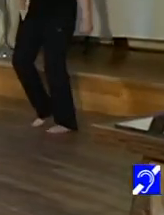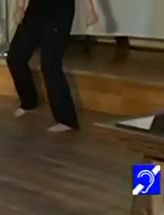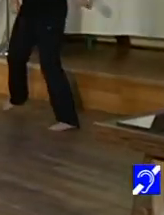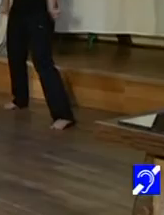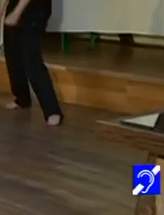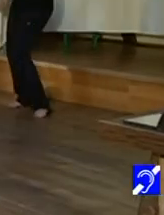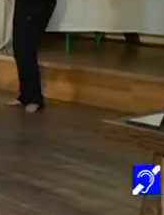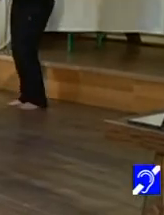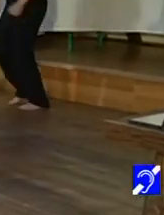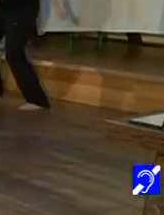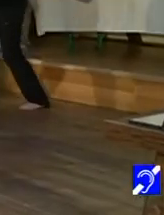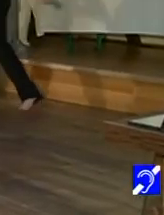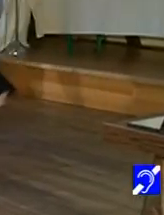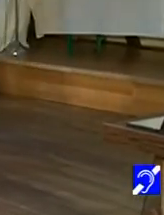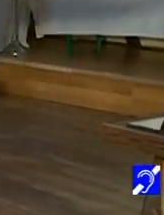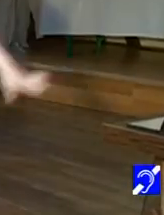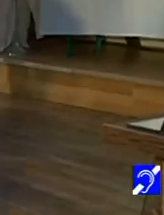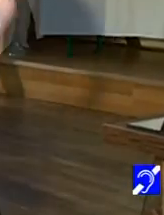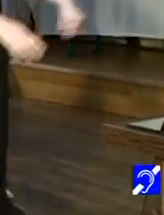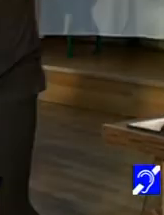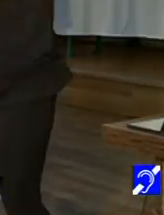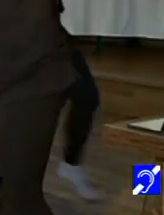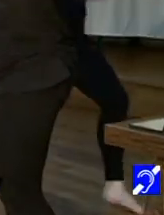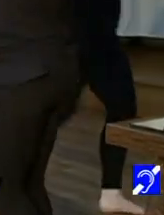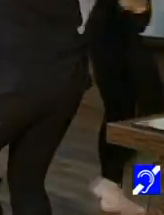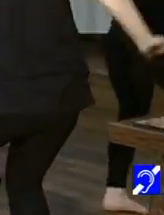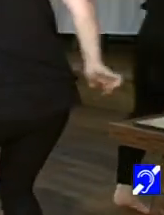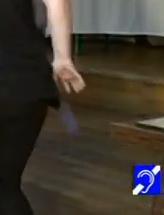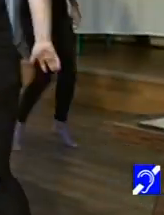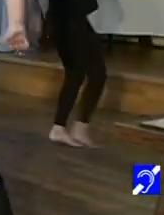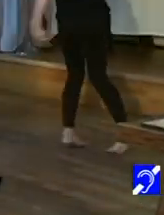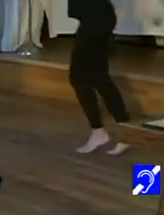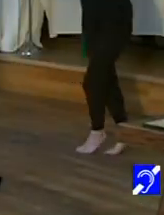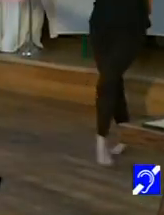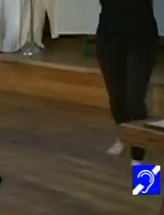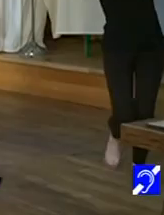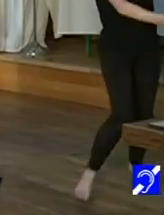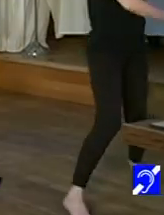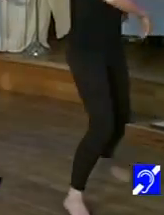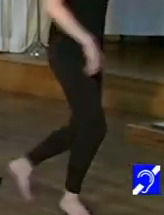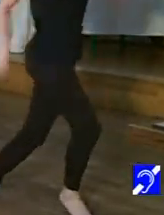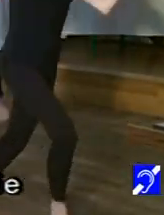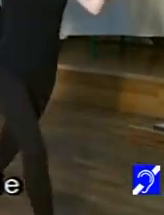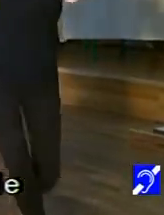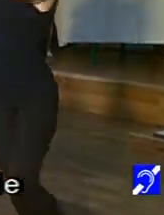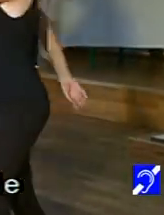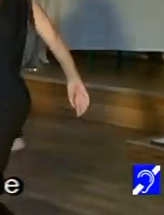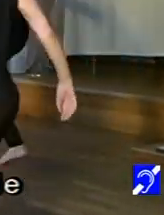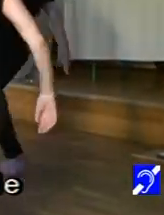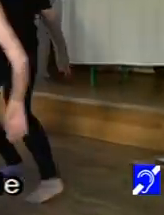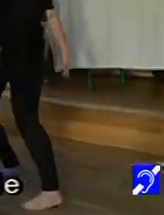ist eigentlich vor 5 Jahren entstanden. Wir haben sie ins Leben gerufen aus einem ganz einfachen Grund. Es gibt zwar immer